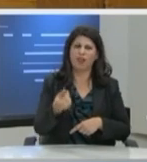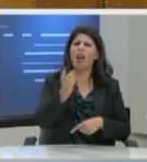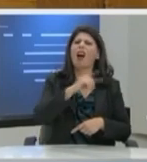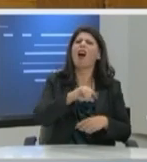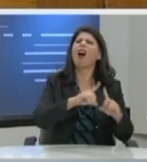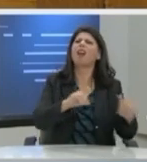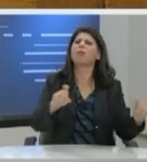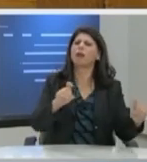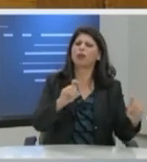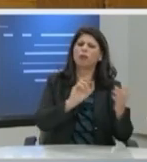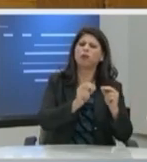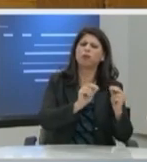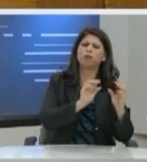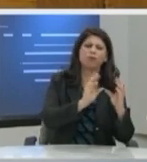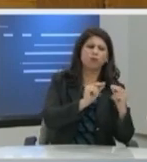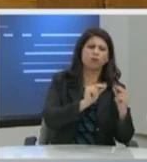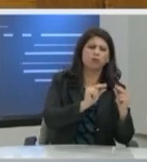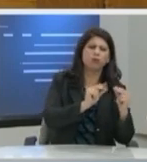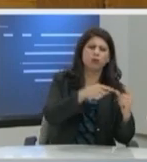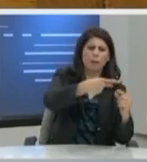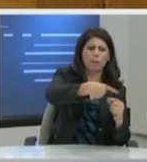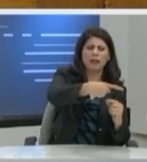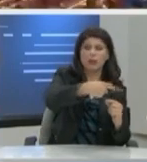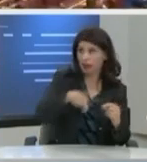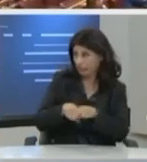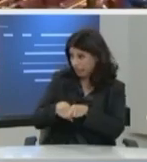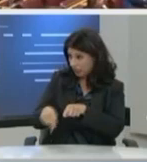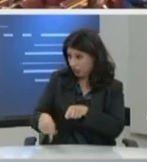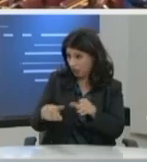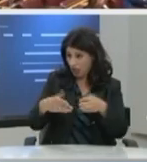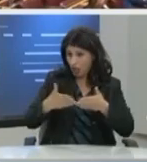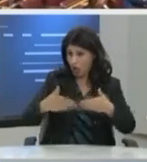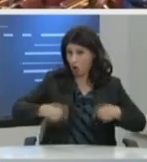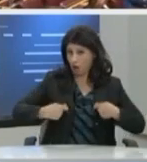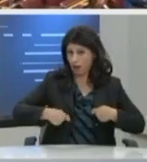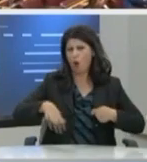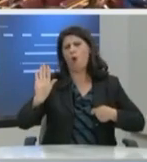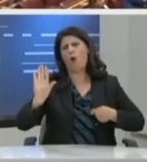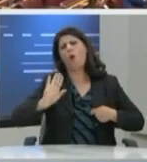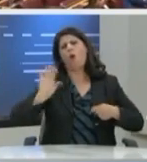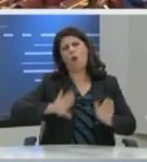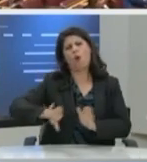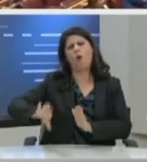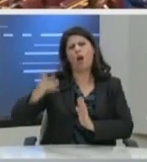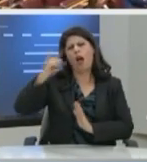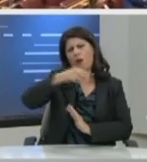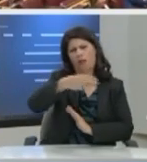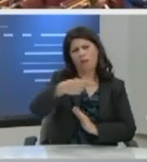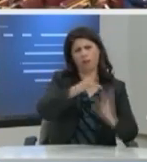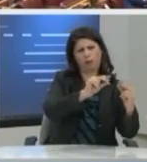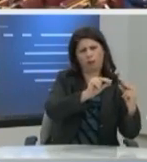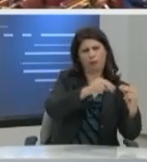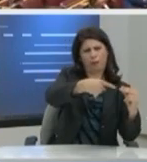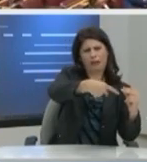Άλλα πράγματα λέει τώρα. Δεν λέτε για τίποτα σχετικό, για τα κότερα. Όχι,